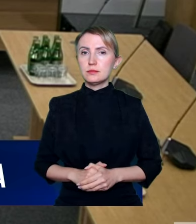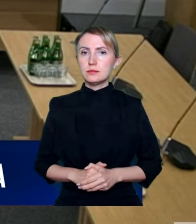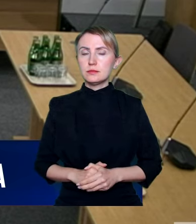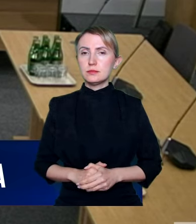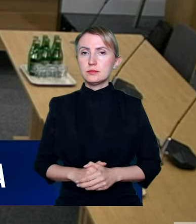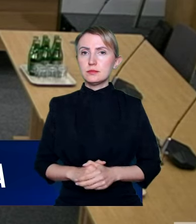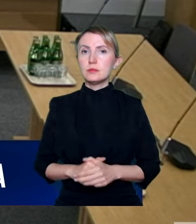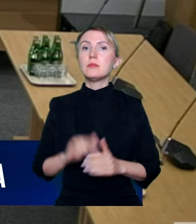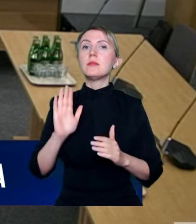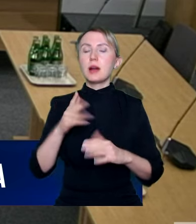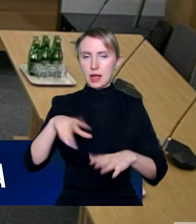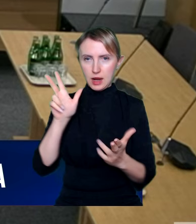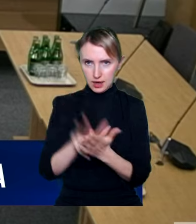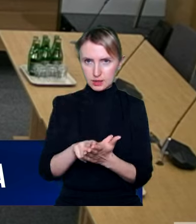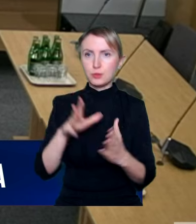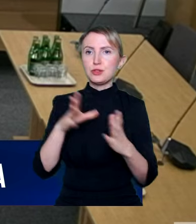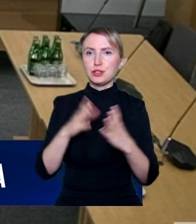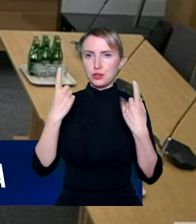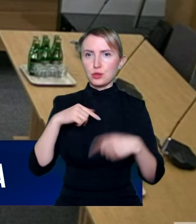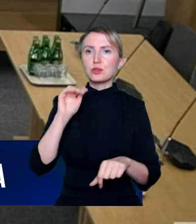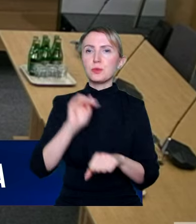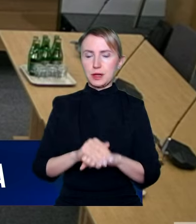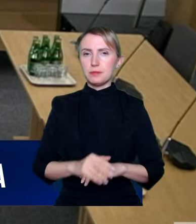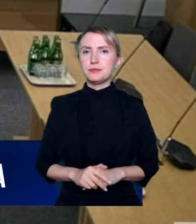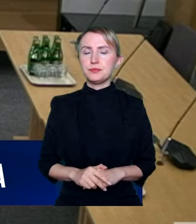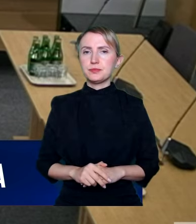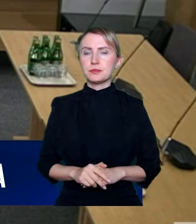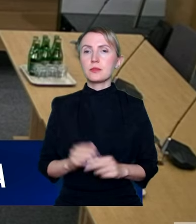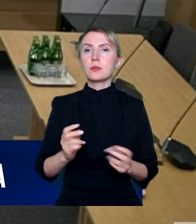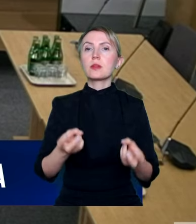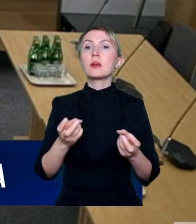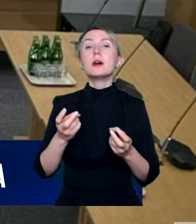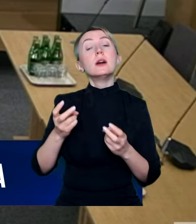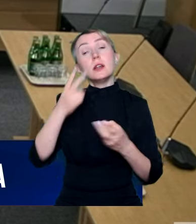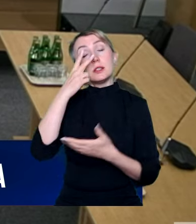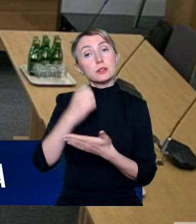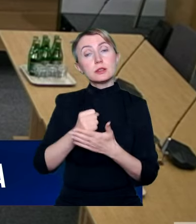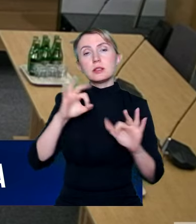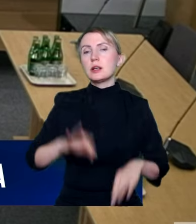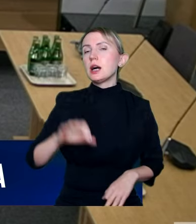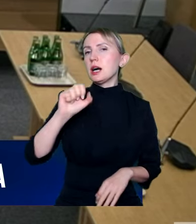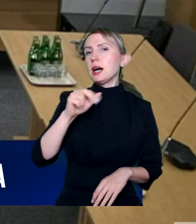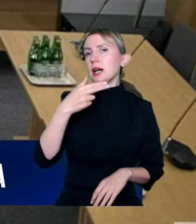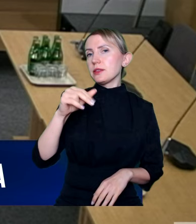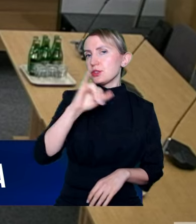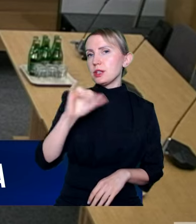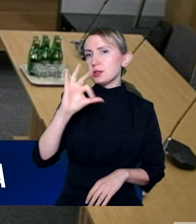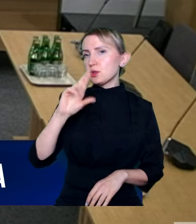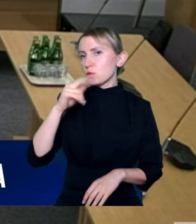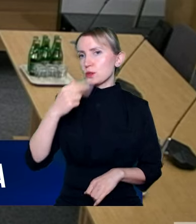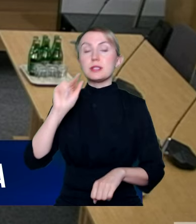Wniosek uzyskał akceptację. 10 głosów za. Kto jest za powołaniem na świadka pana Andrzeja Stróżnego? Kto jest za?